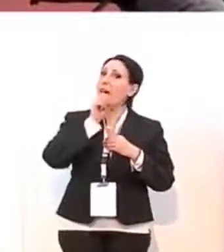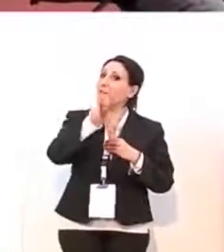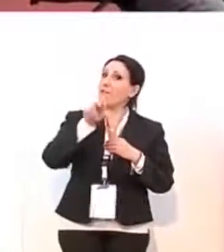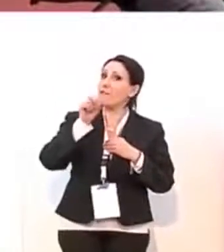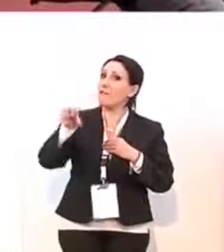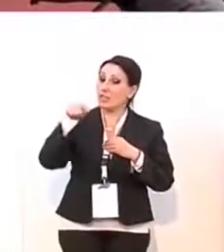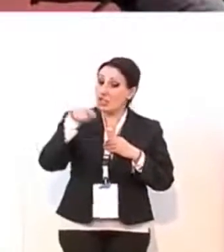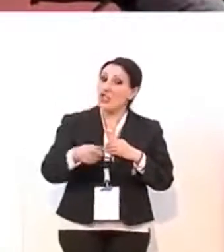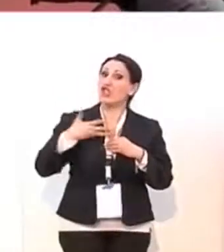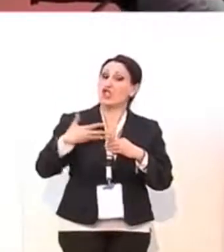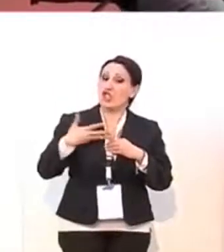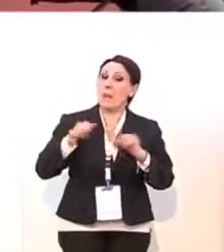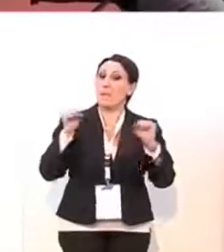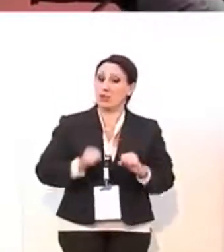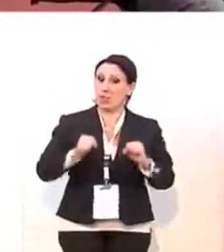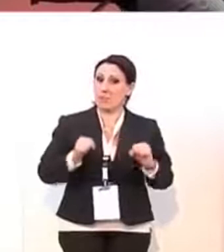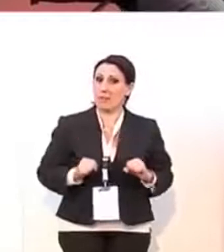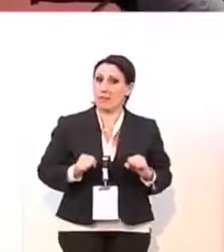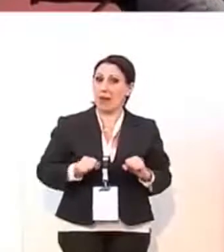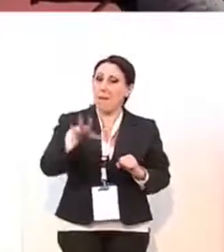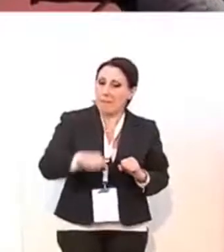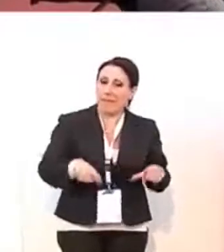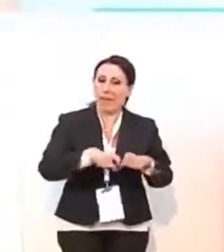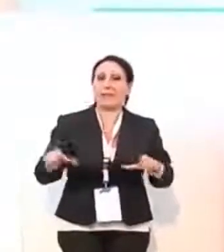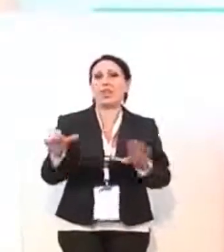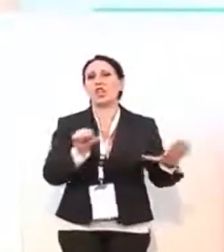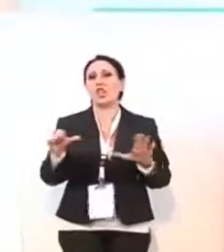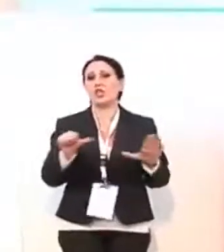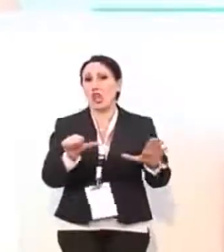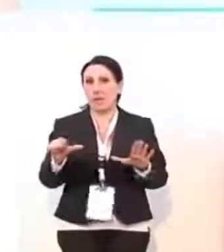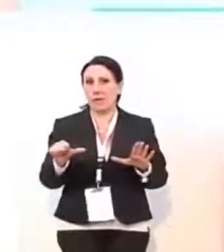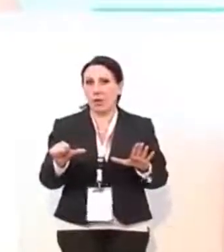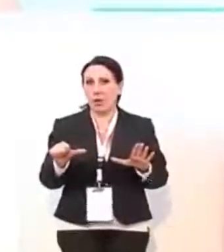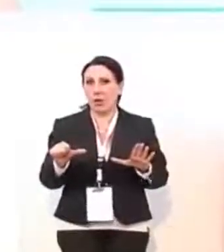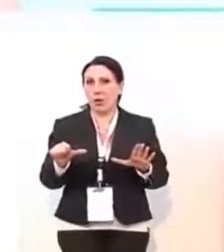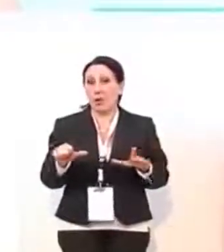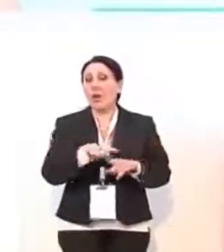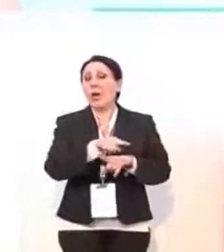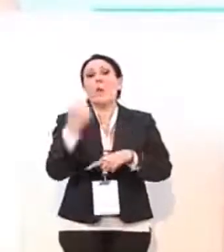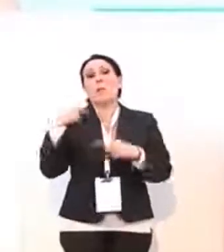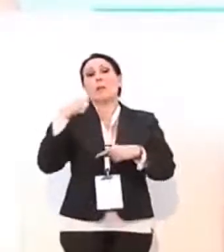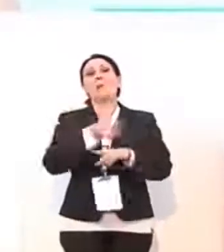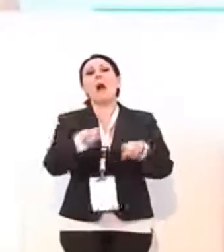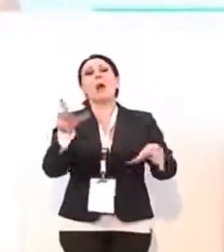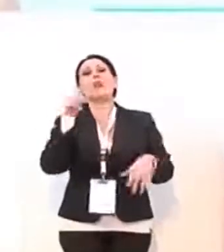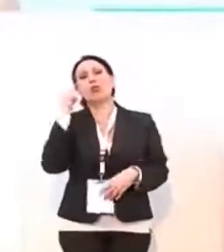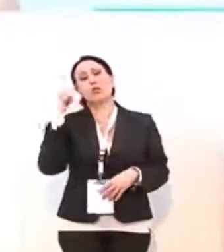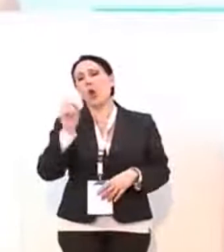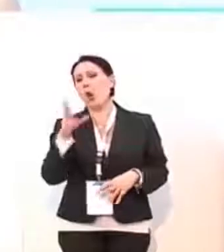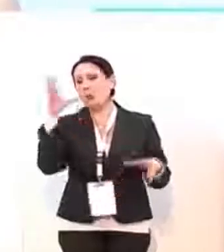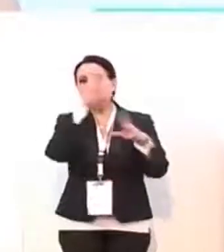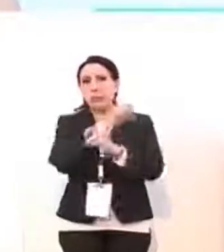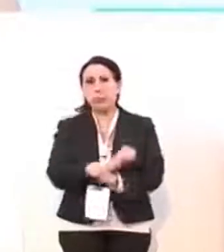a questa opportunità, scegli tu se utilizzarlo o meno. Da quest'anno vorrei comunicare a questa platea, che